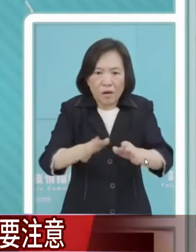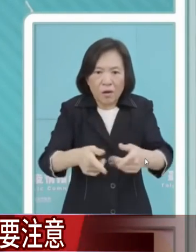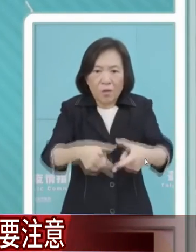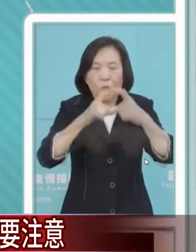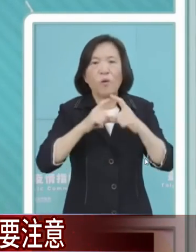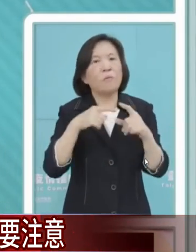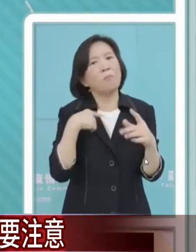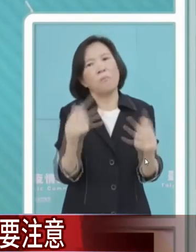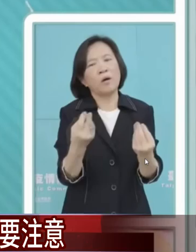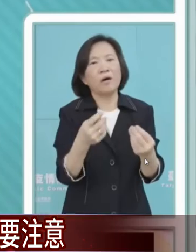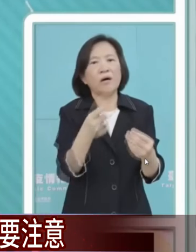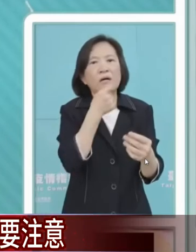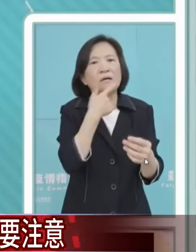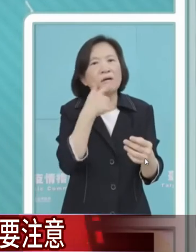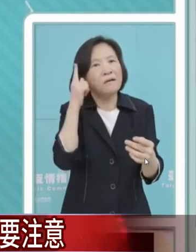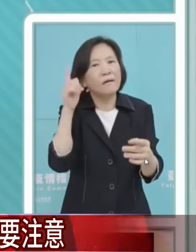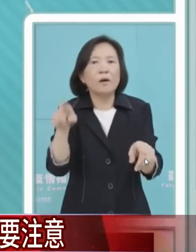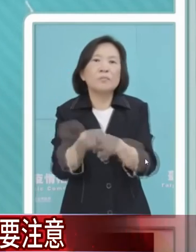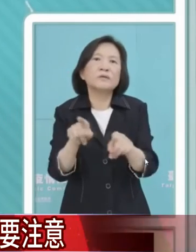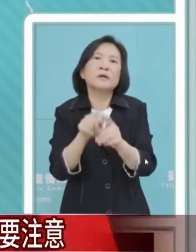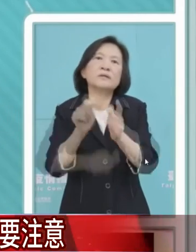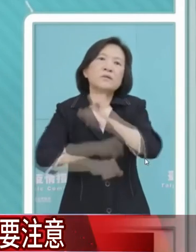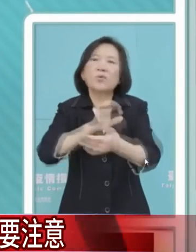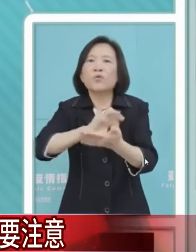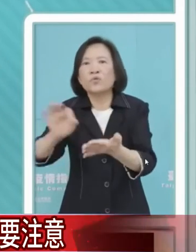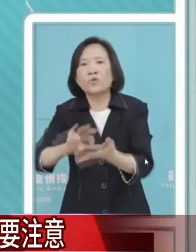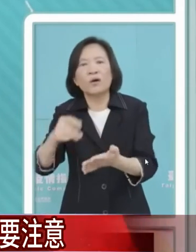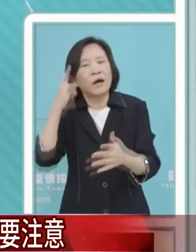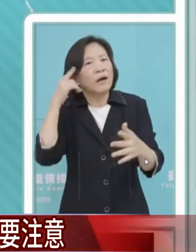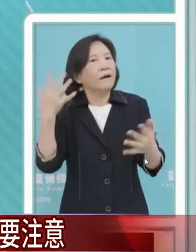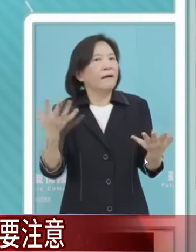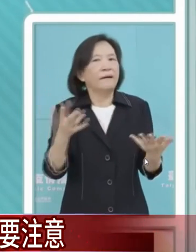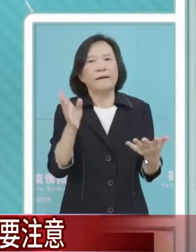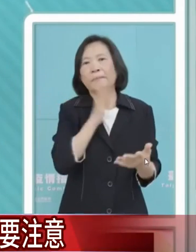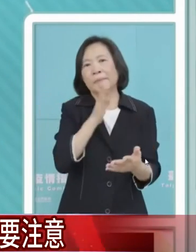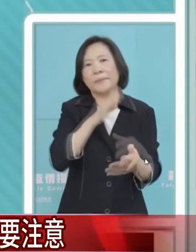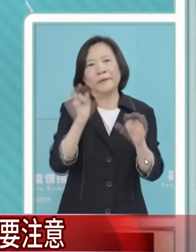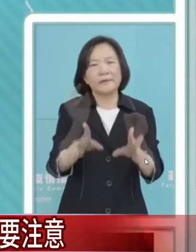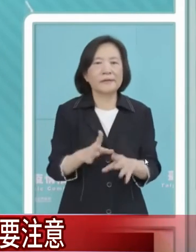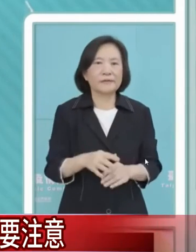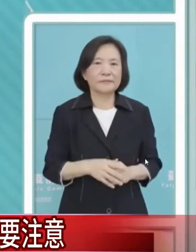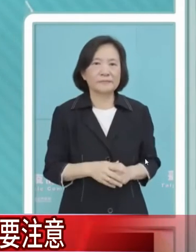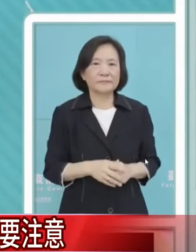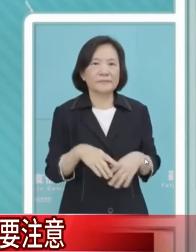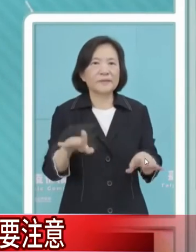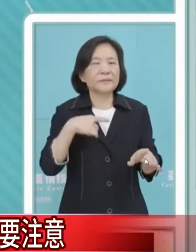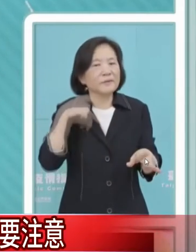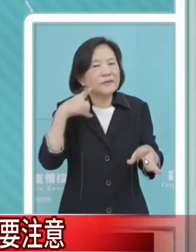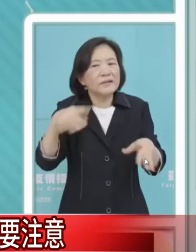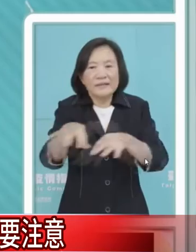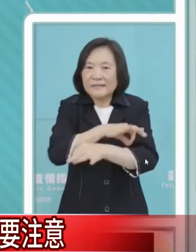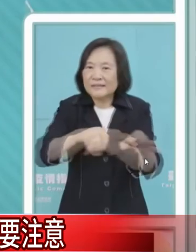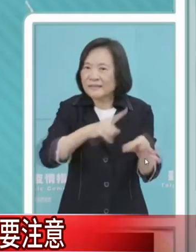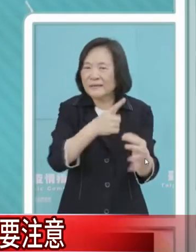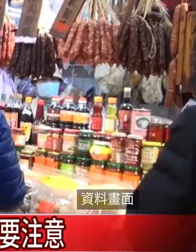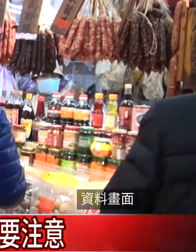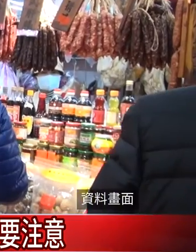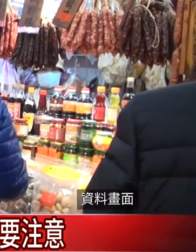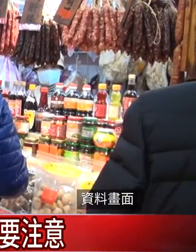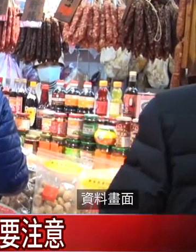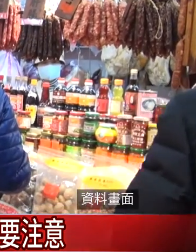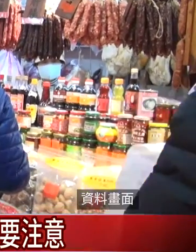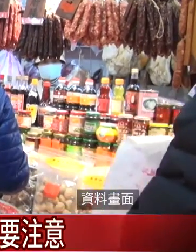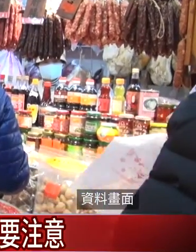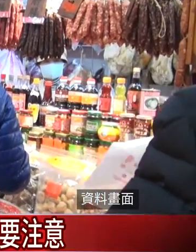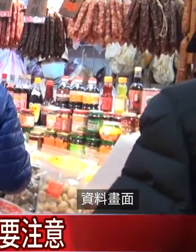大家会用在日常的生活所需的。其实这些经济学原则大家都知道了，就看他们怎么做而已。 柯